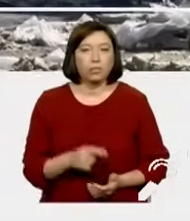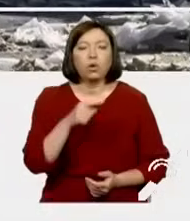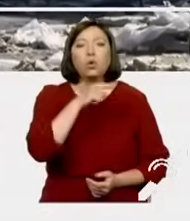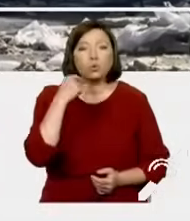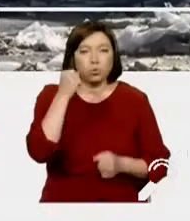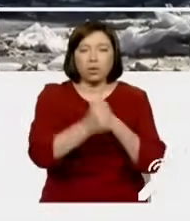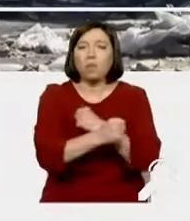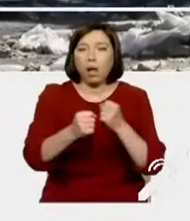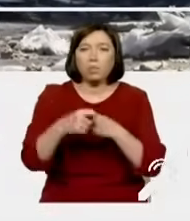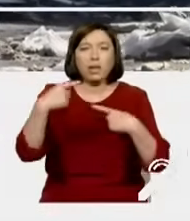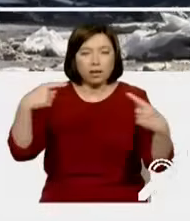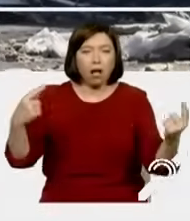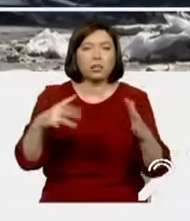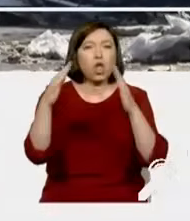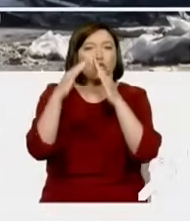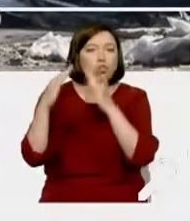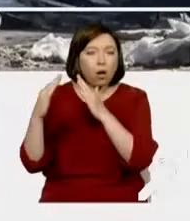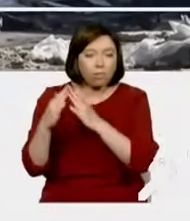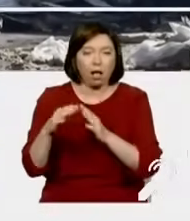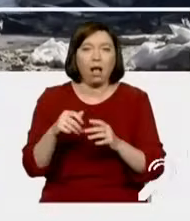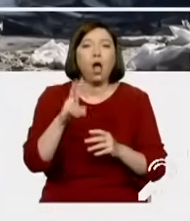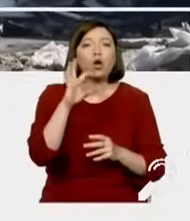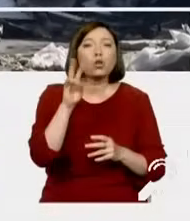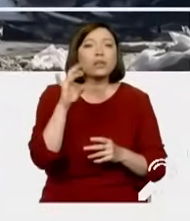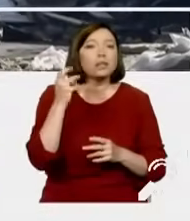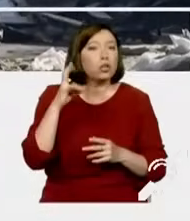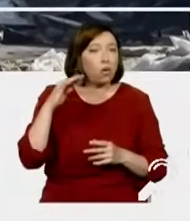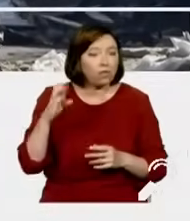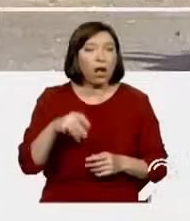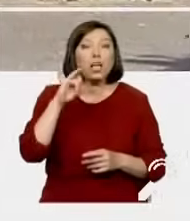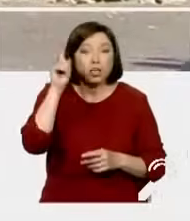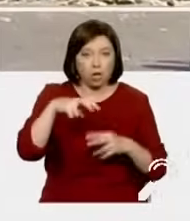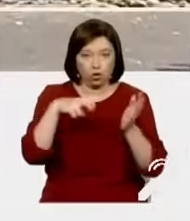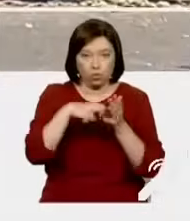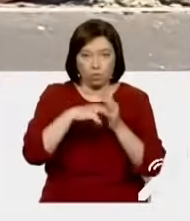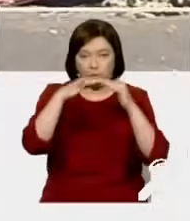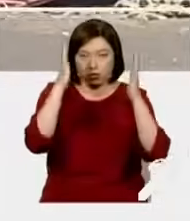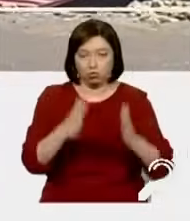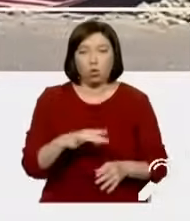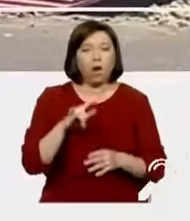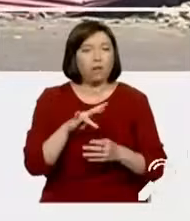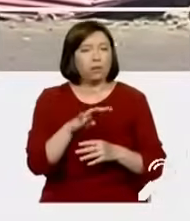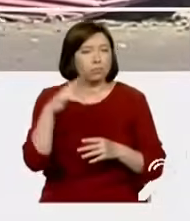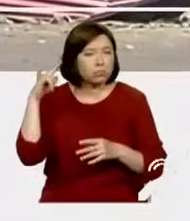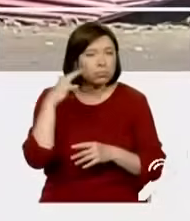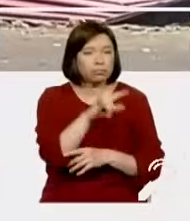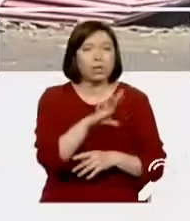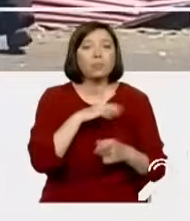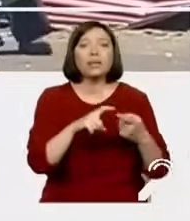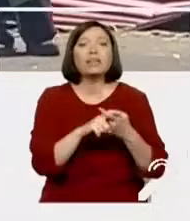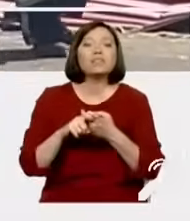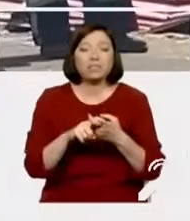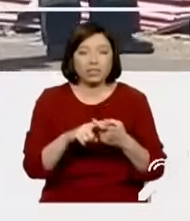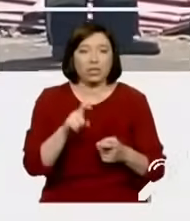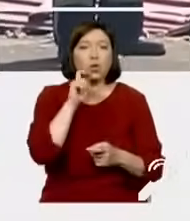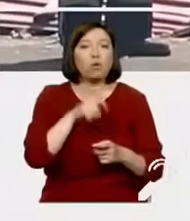Rușii au bombardat și alte clădiri rezidențiale din orașul Constantinovka, inclusiv un oficiu poștal. Atacurile aeriene ale acestora au avut loc pe fondul